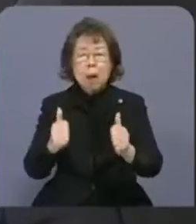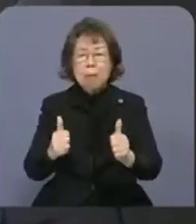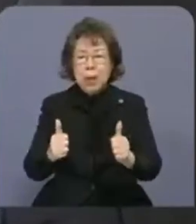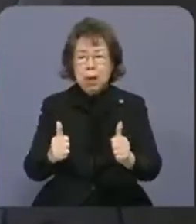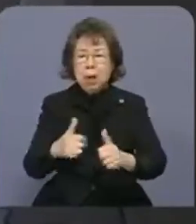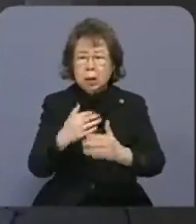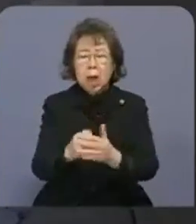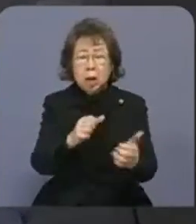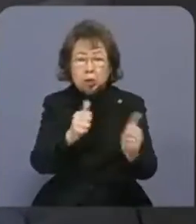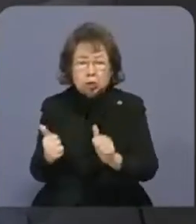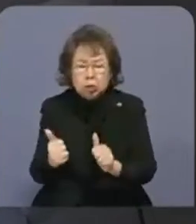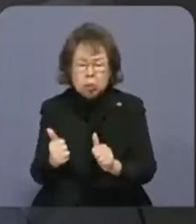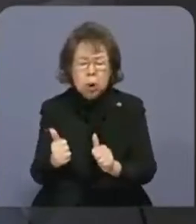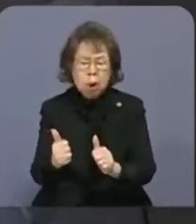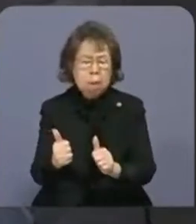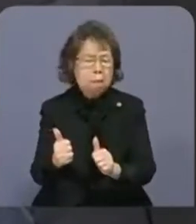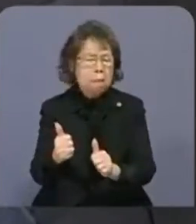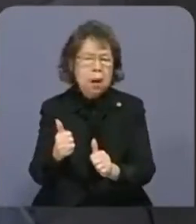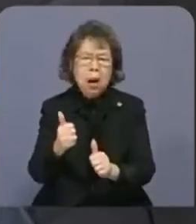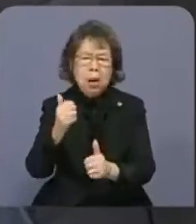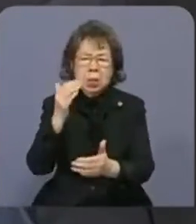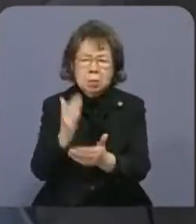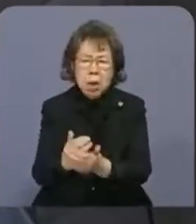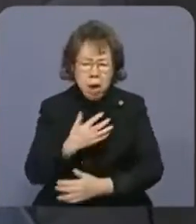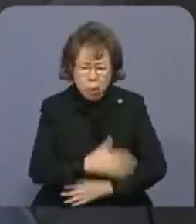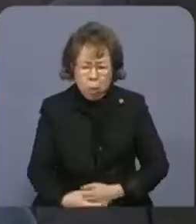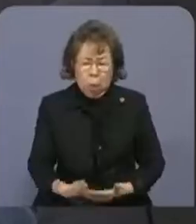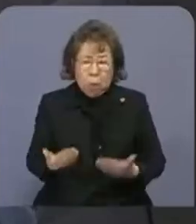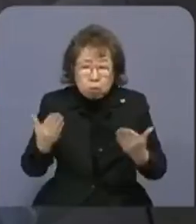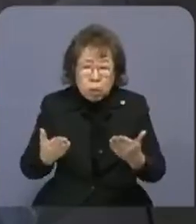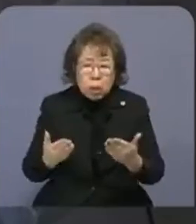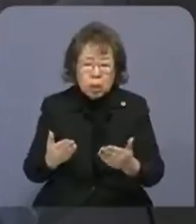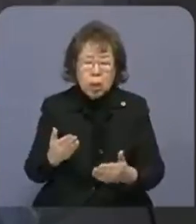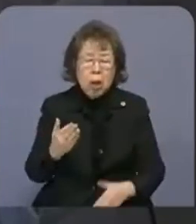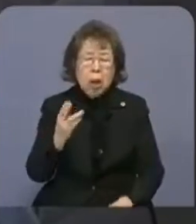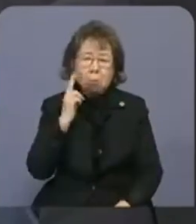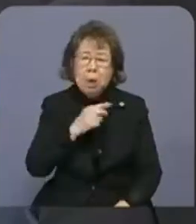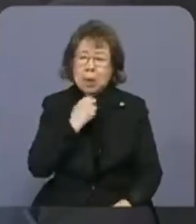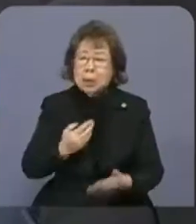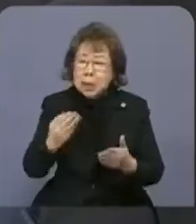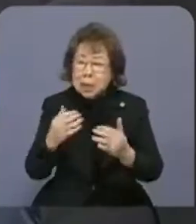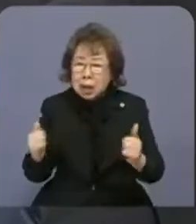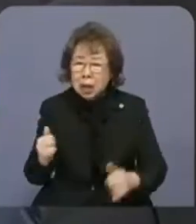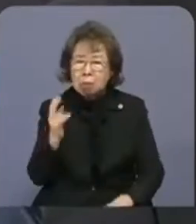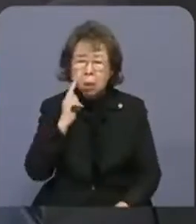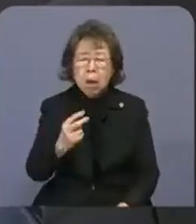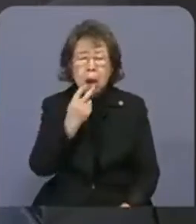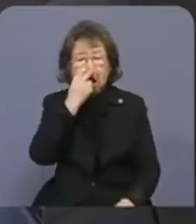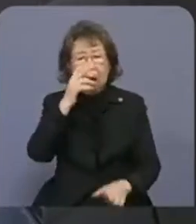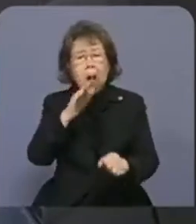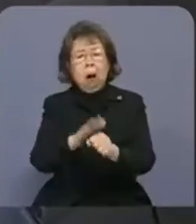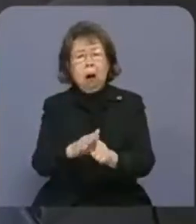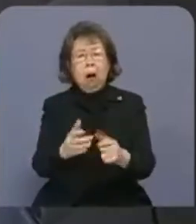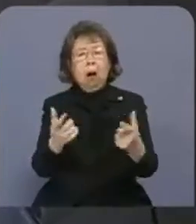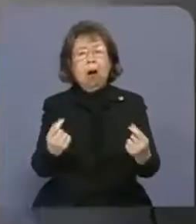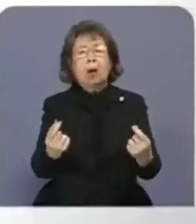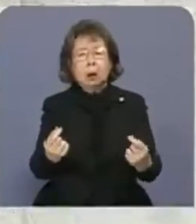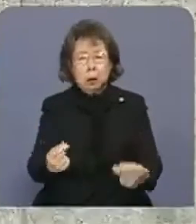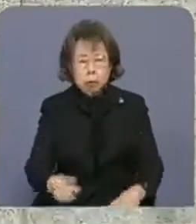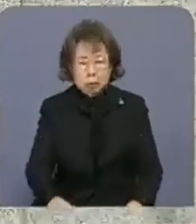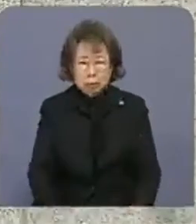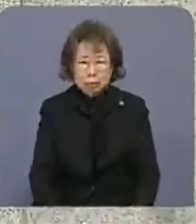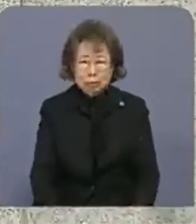규모의 경제를 멈추고 자연 몸을 던진 10패 된 모독이다 참으로 어이없는 판결이다